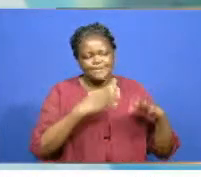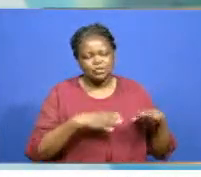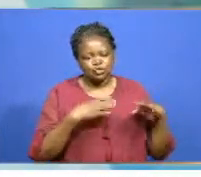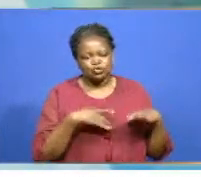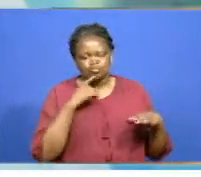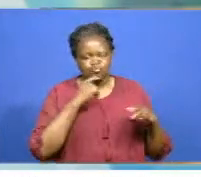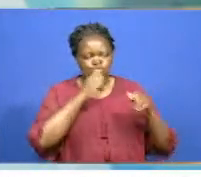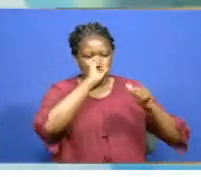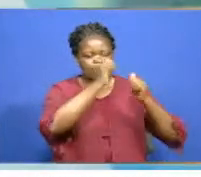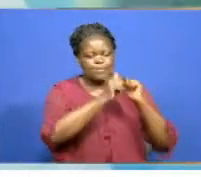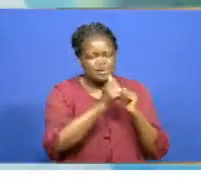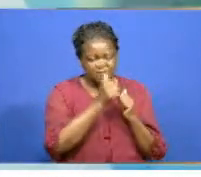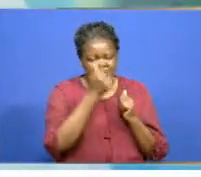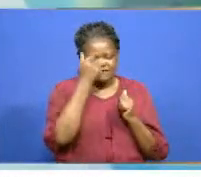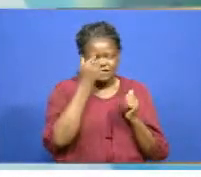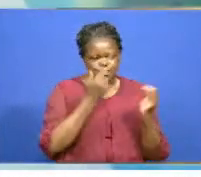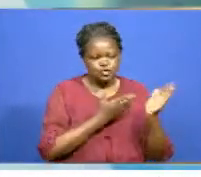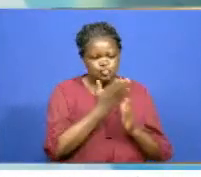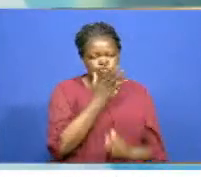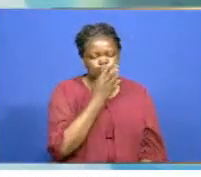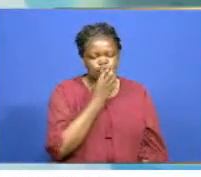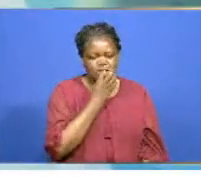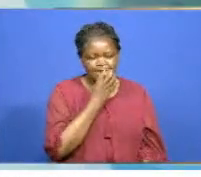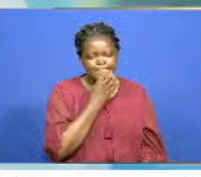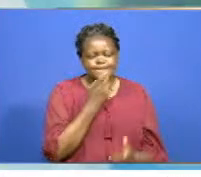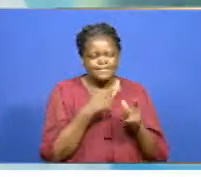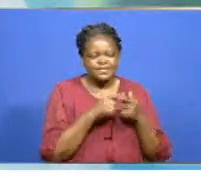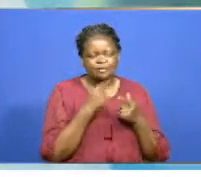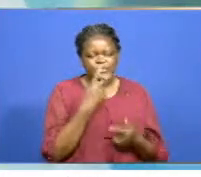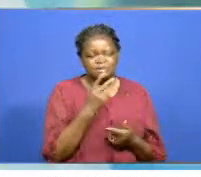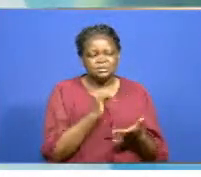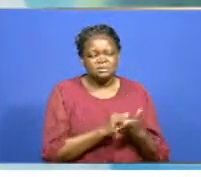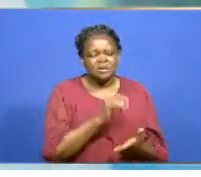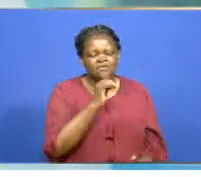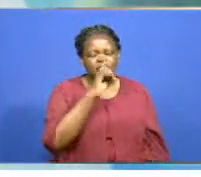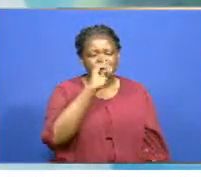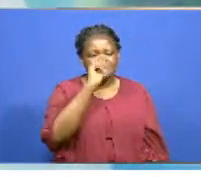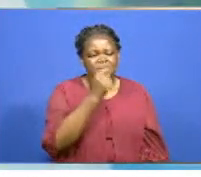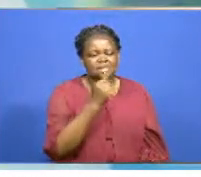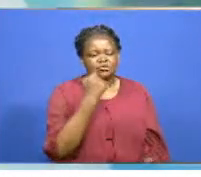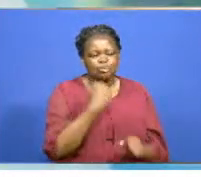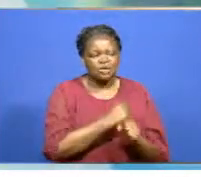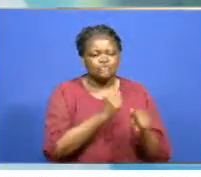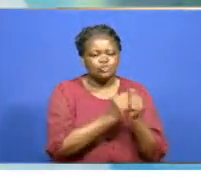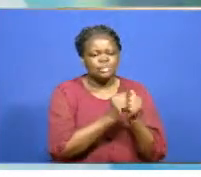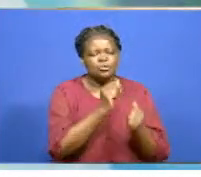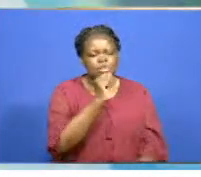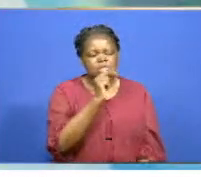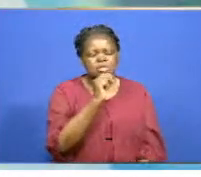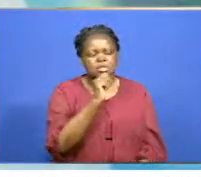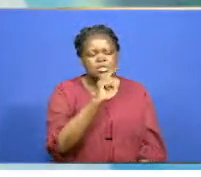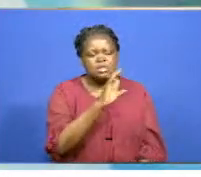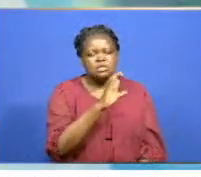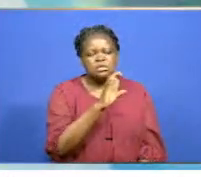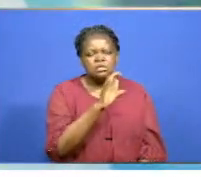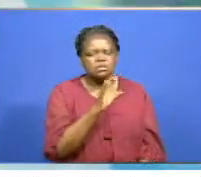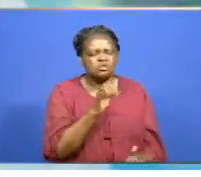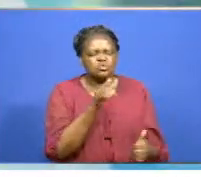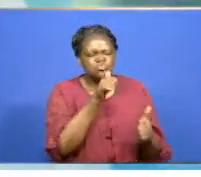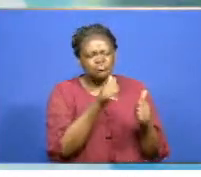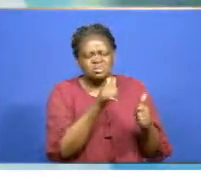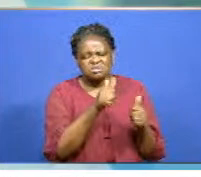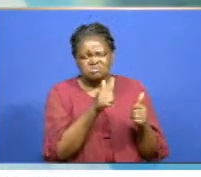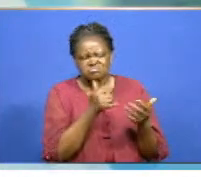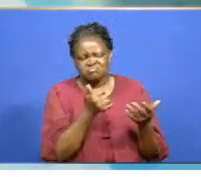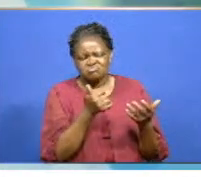anawania kupitia ODM. Sasa hivi tunaona ya kwamba Ford Kenya imeshirikiana na ANC. Ni nguvu ipi ambayo inaletwa